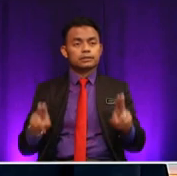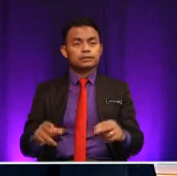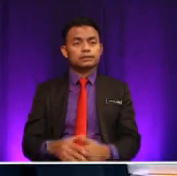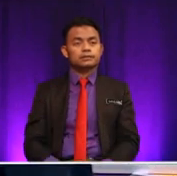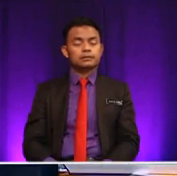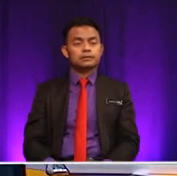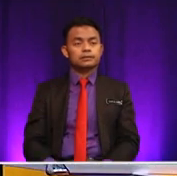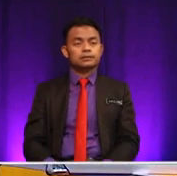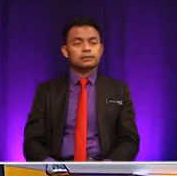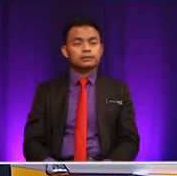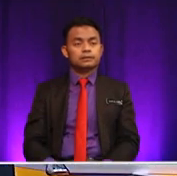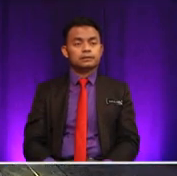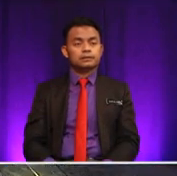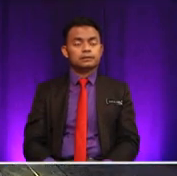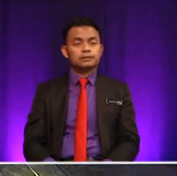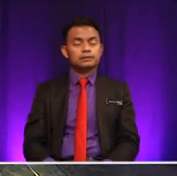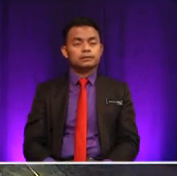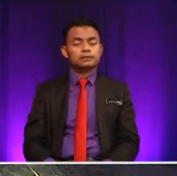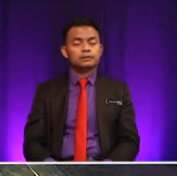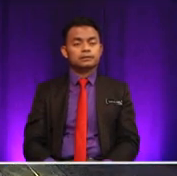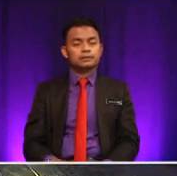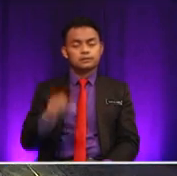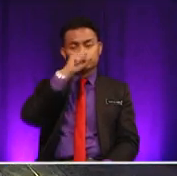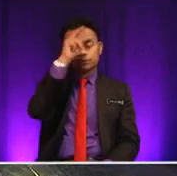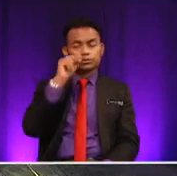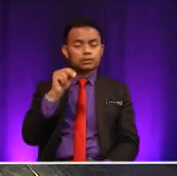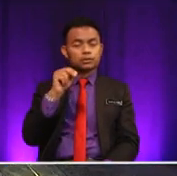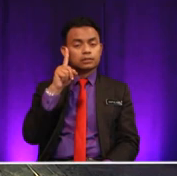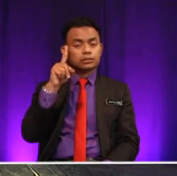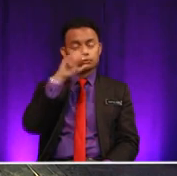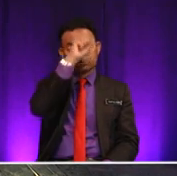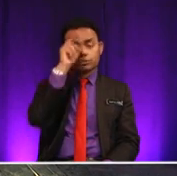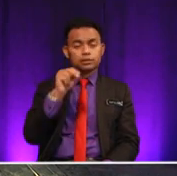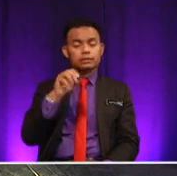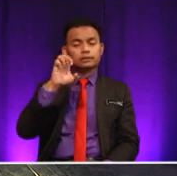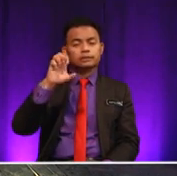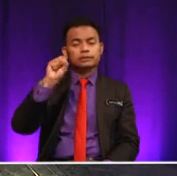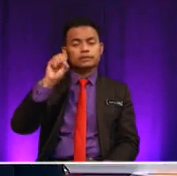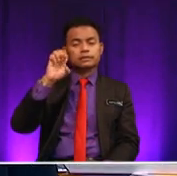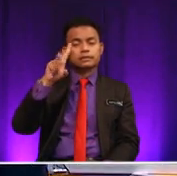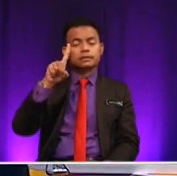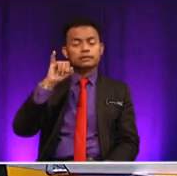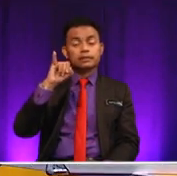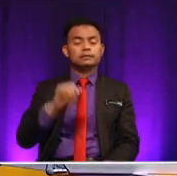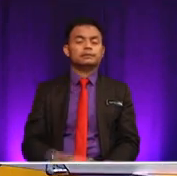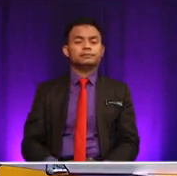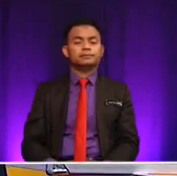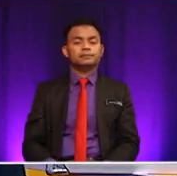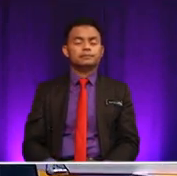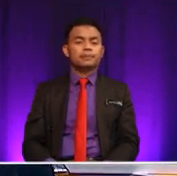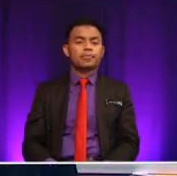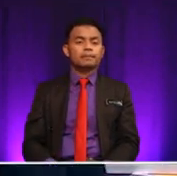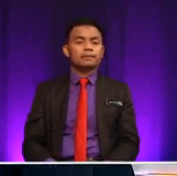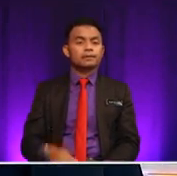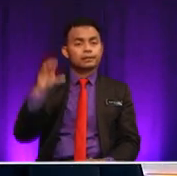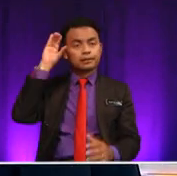teruskan Anisa boleh jadi satu seorang istri saja itu teruskan kita tengok di sini gambar wajahnya